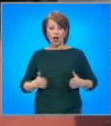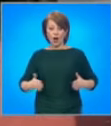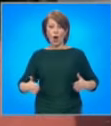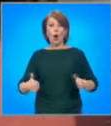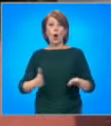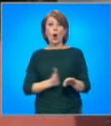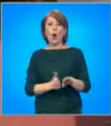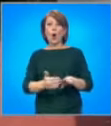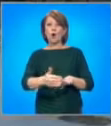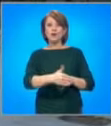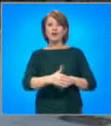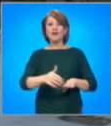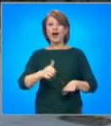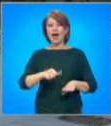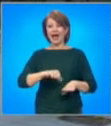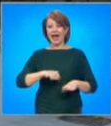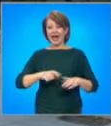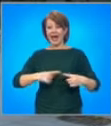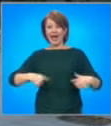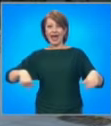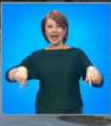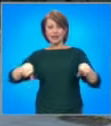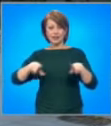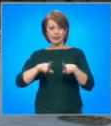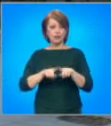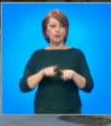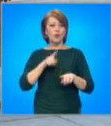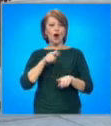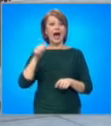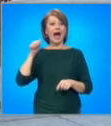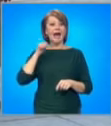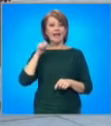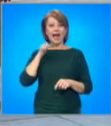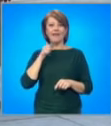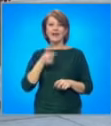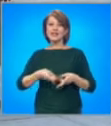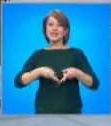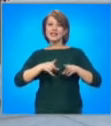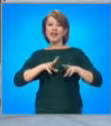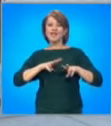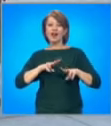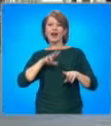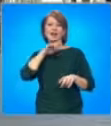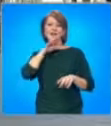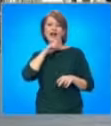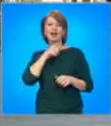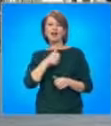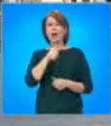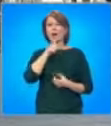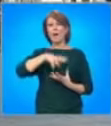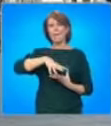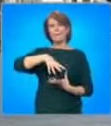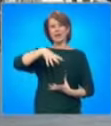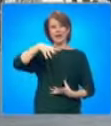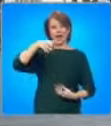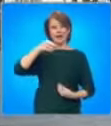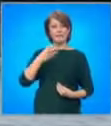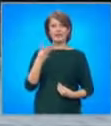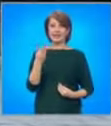езерото Ариана ще бъде възстановена и бирарията в стил австро-германски барок. В момента от трите заведения около